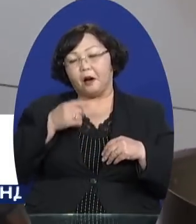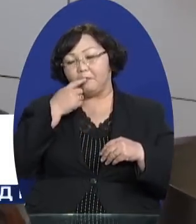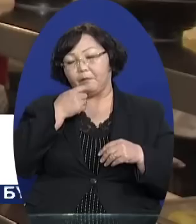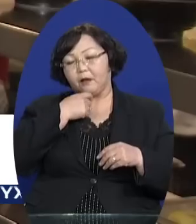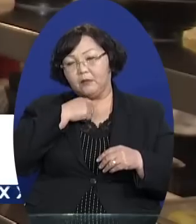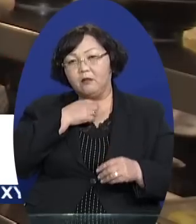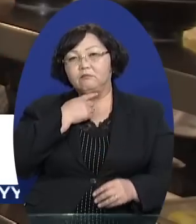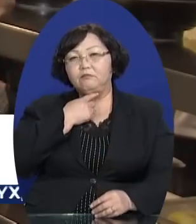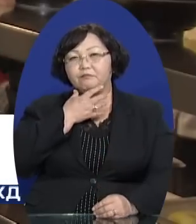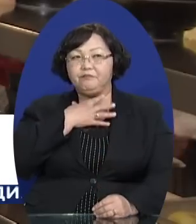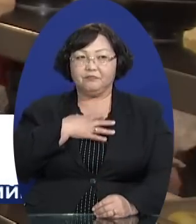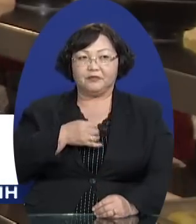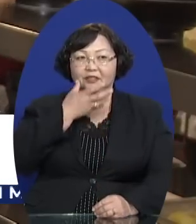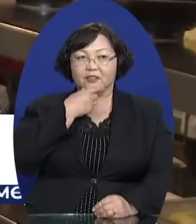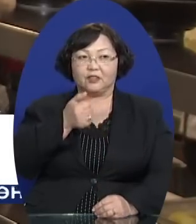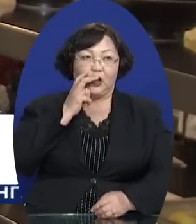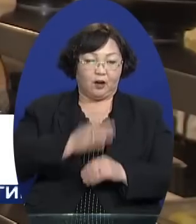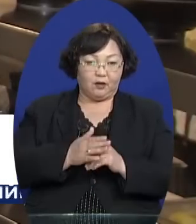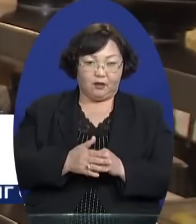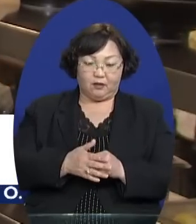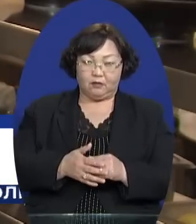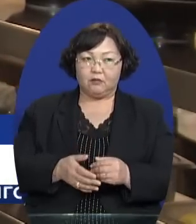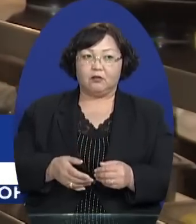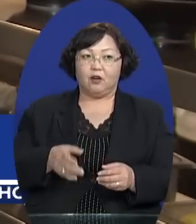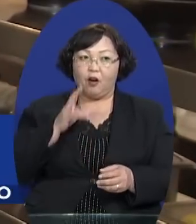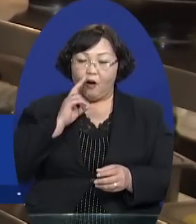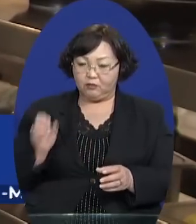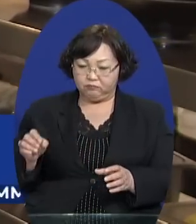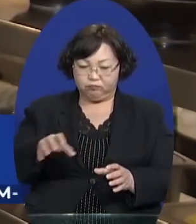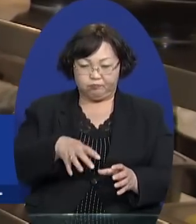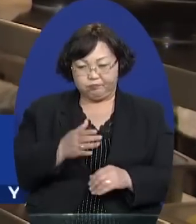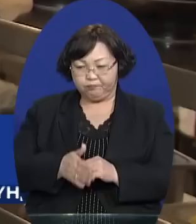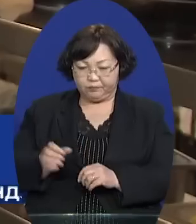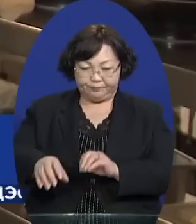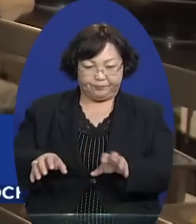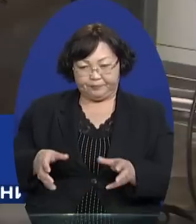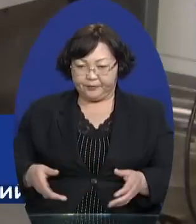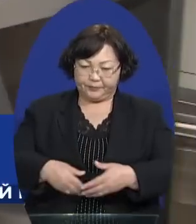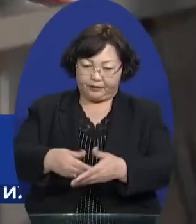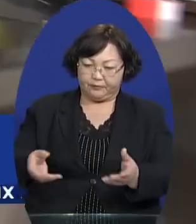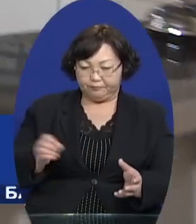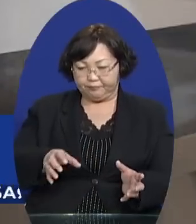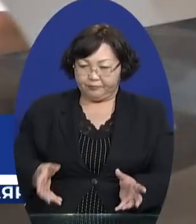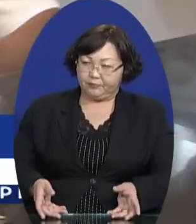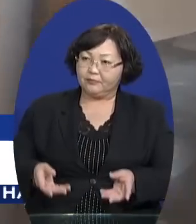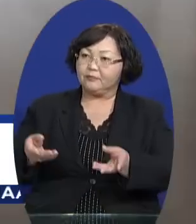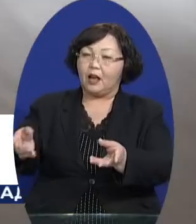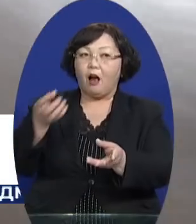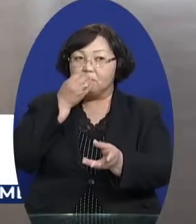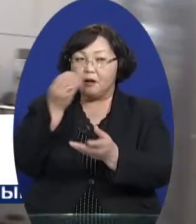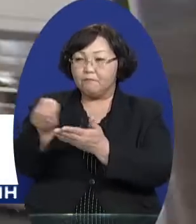нэг хоолоо гаргаад гүйцэтгэгч хараад тавга хоос ирэхэд маш тийм мадж байгаа юм өдөрдөг байгаа.